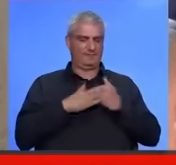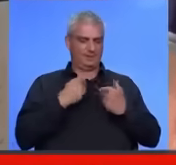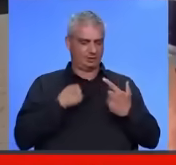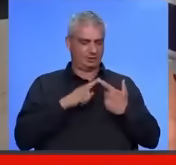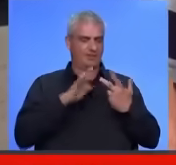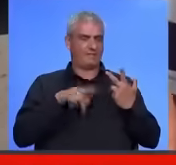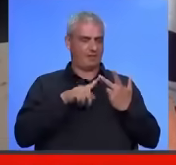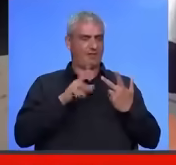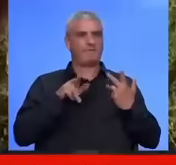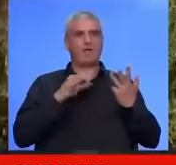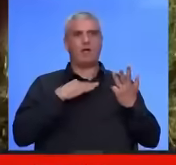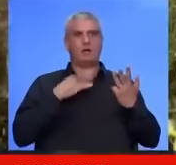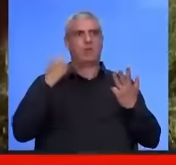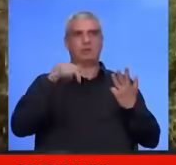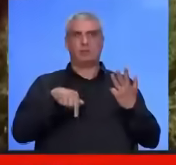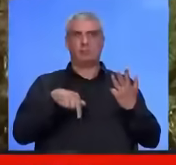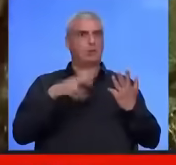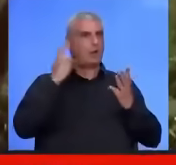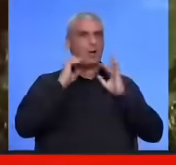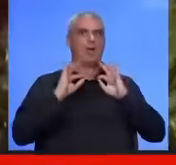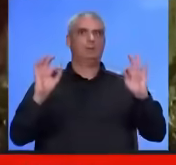הילדים וגם אחותי הייתה פה, הייתה אזעקה.